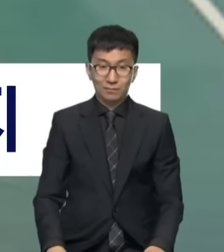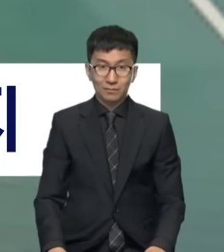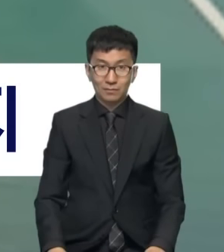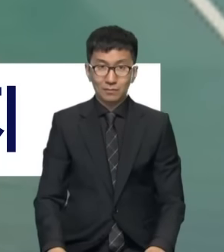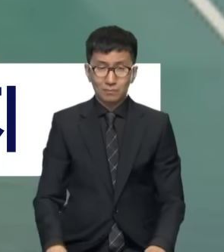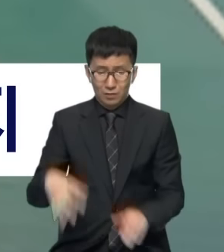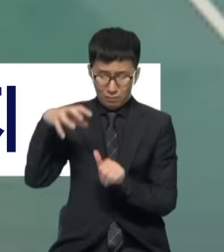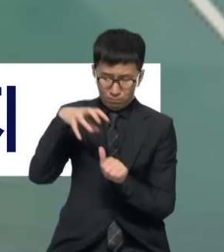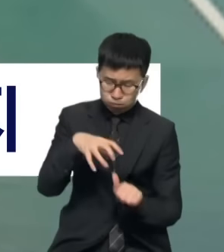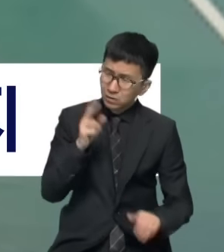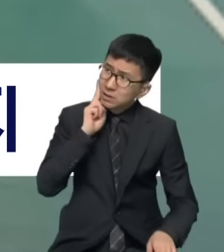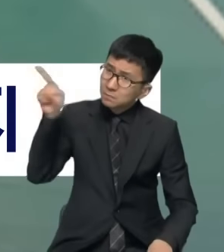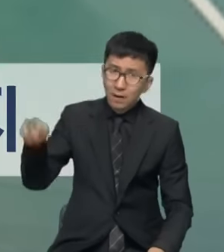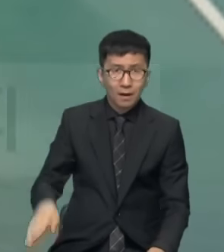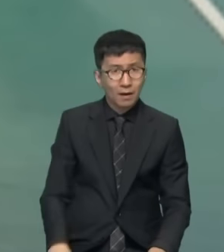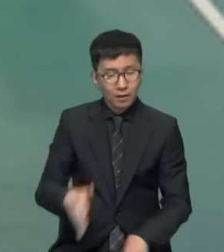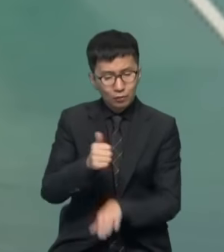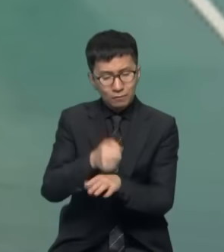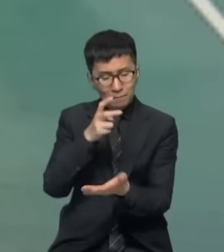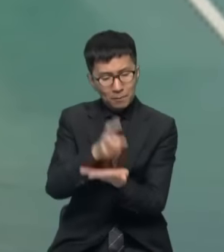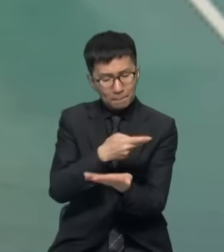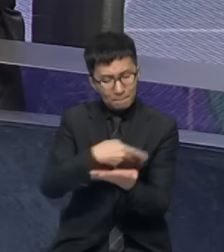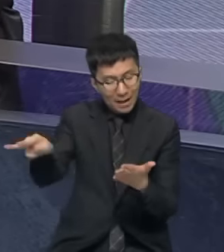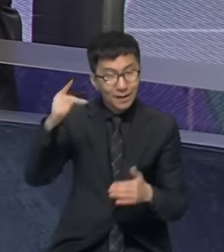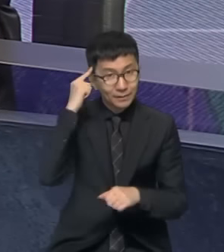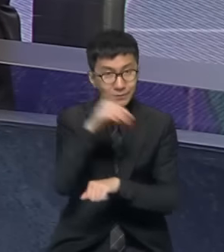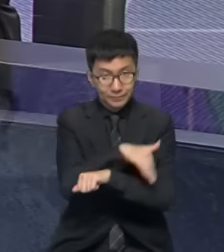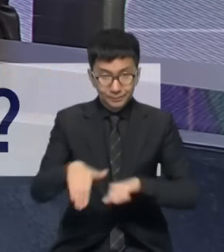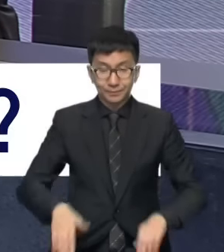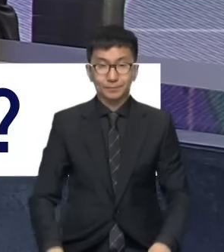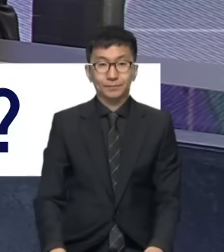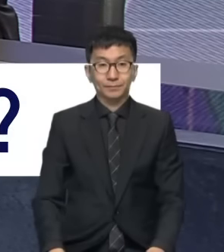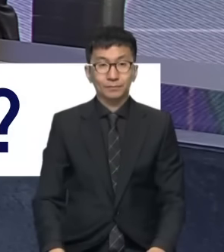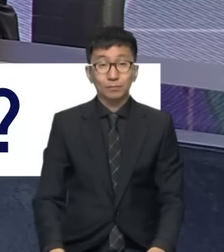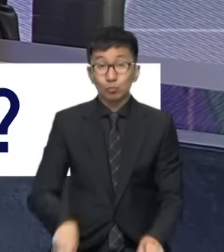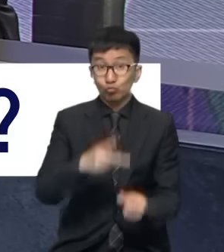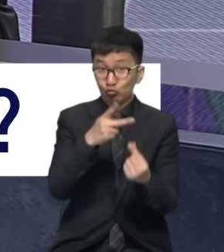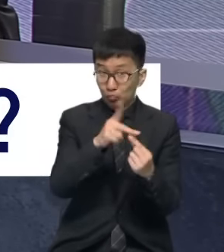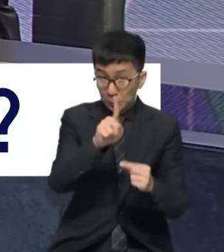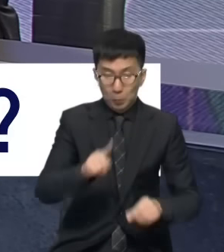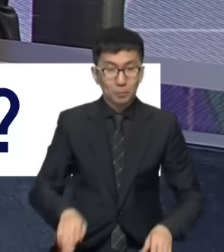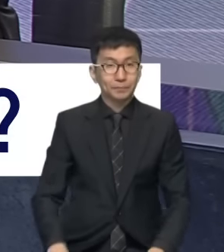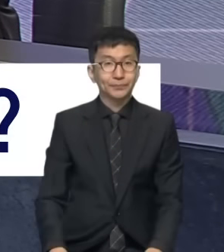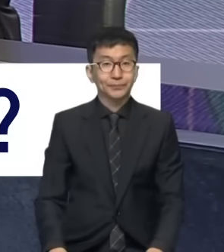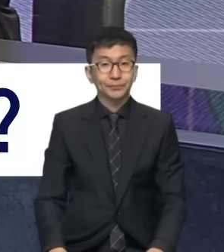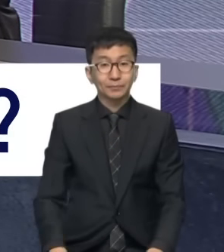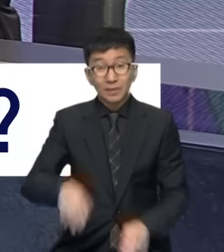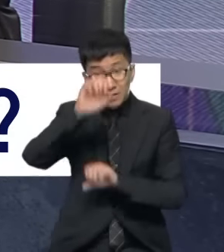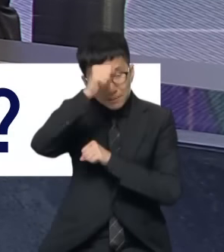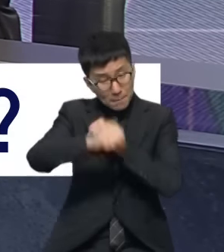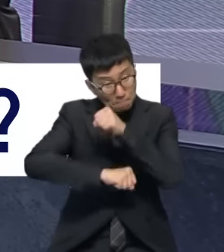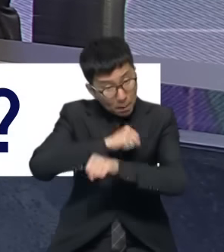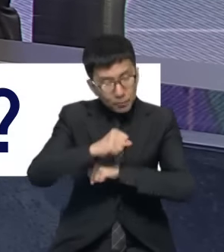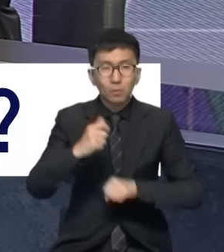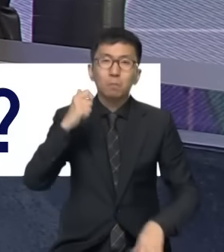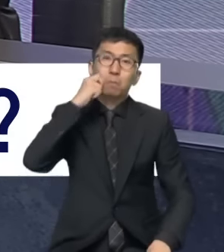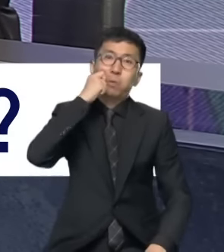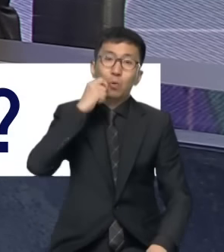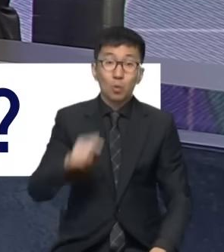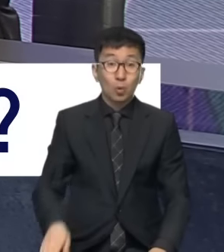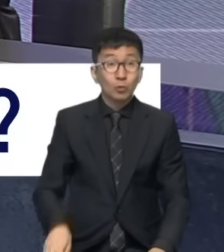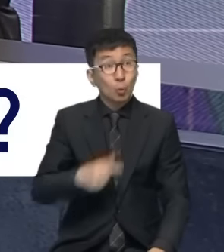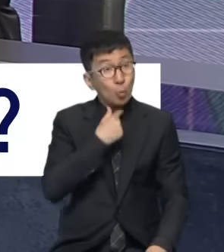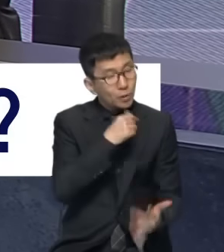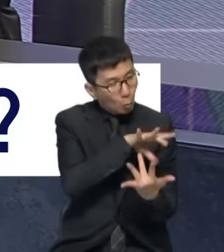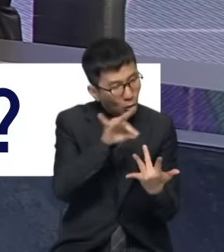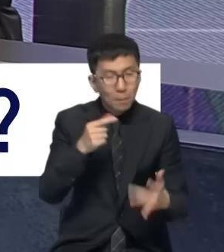이 조항의 폐지를 추진하겠다고 그렇게 밝혔습니다. 그리고 이제 안세영 선수가 주장했던 내용 가운데 하나가 뭐 신발을 비롯해서 좀 자기가 원하는